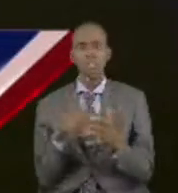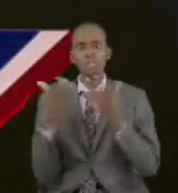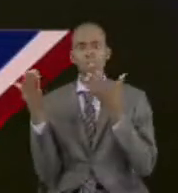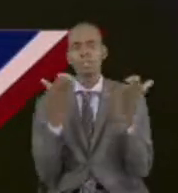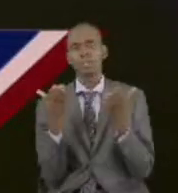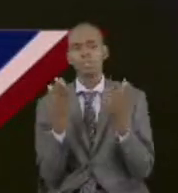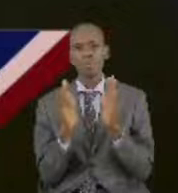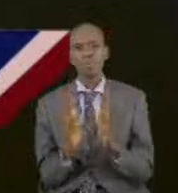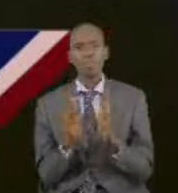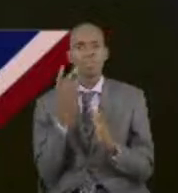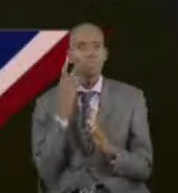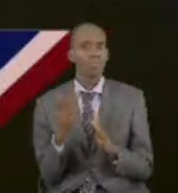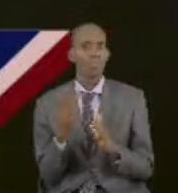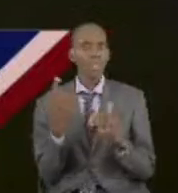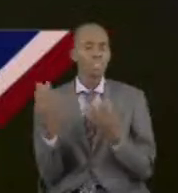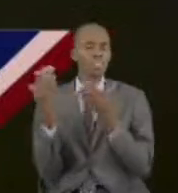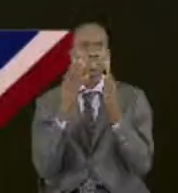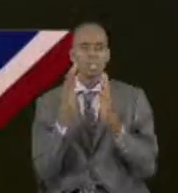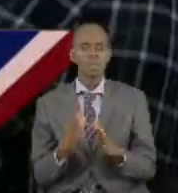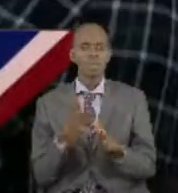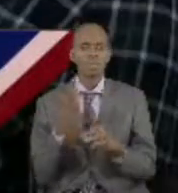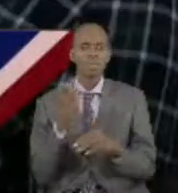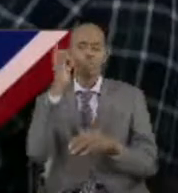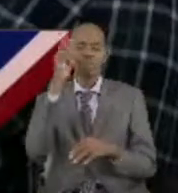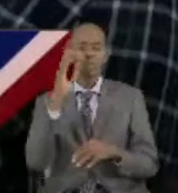la transformation d'un serviteur